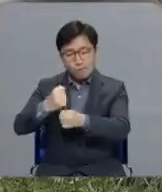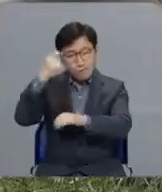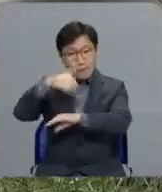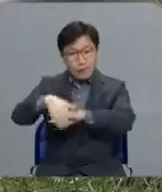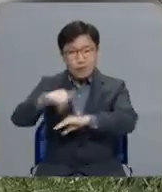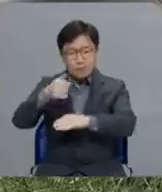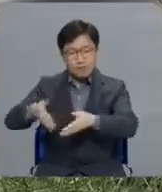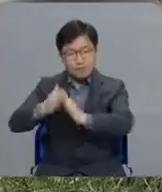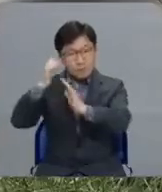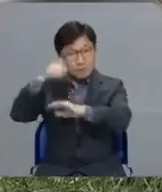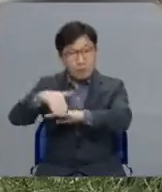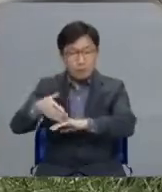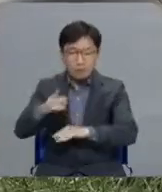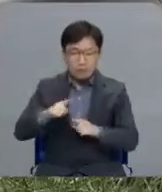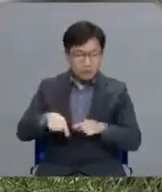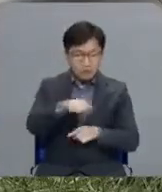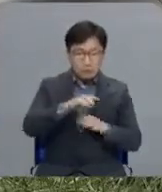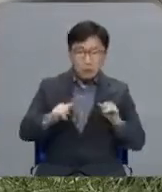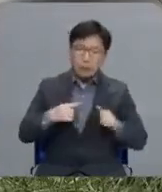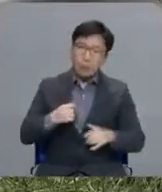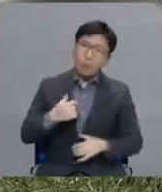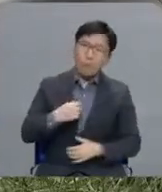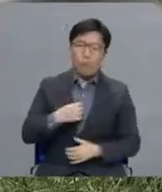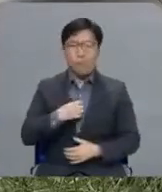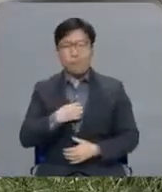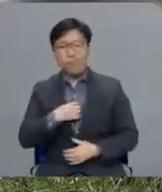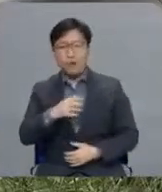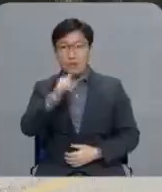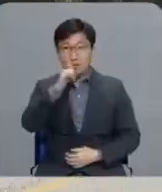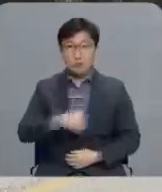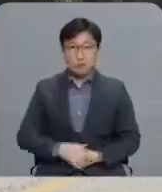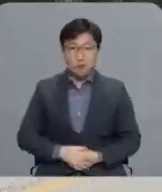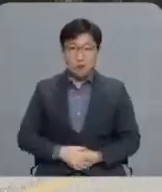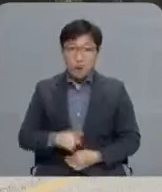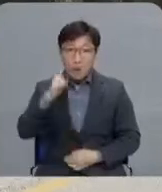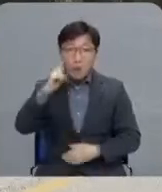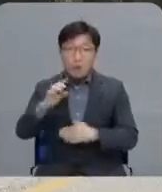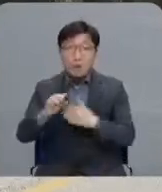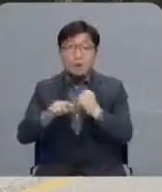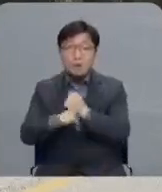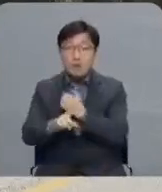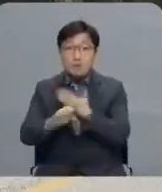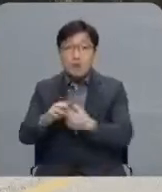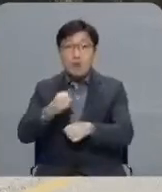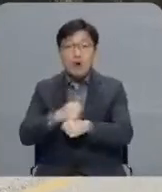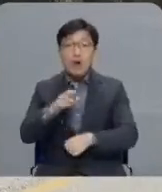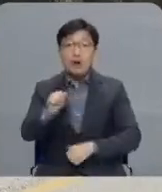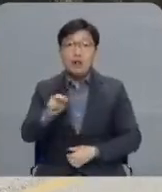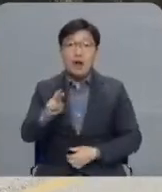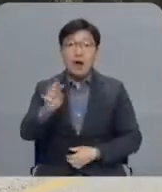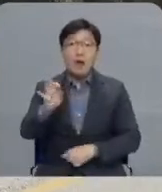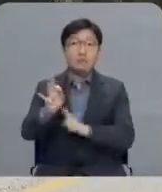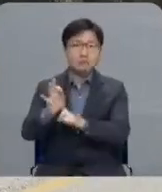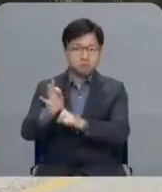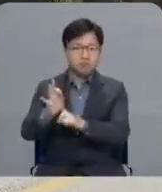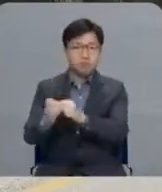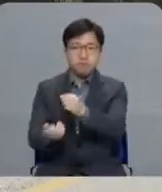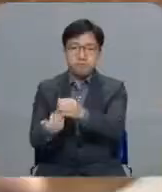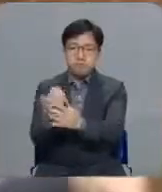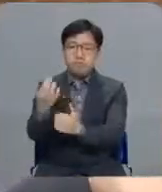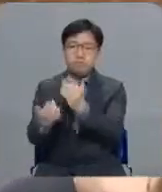큽니다. 폐합성 수지로 만든 고형 연료, SRF를 태워 발생하는 열과 증기를 이용하기